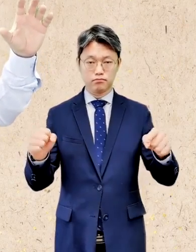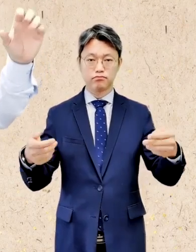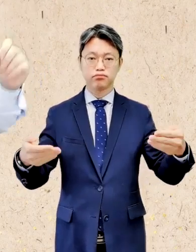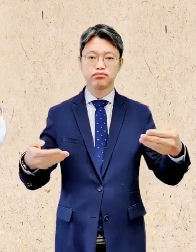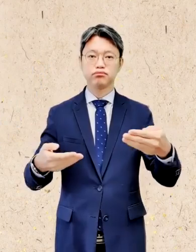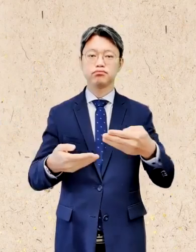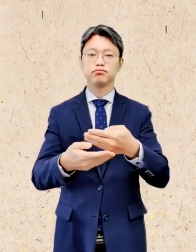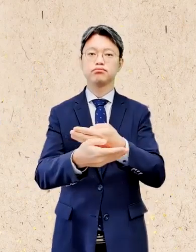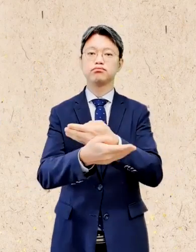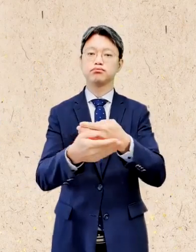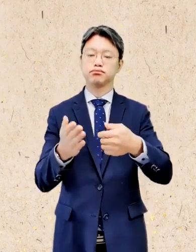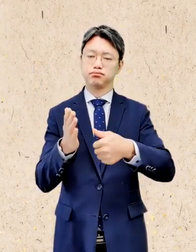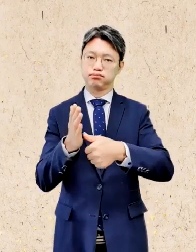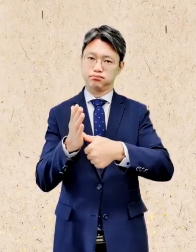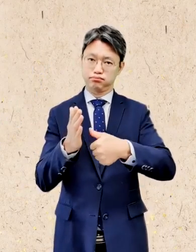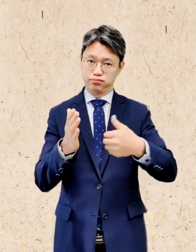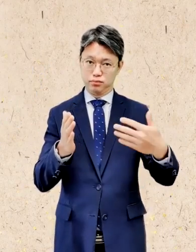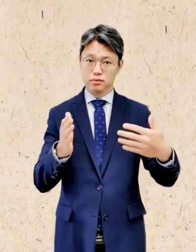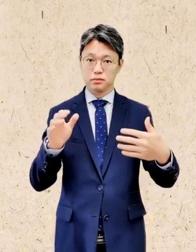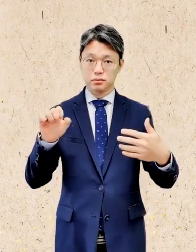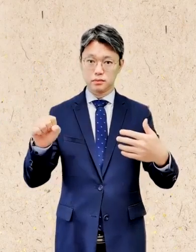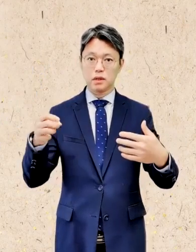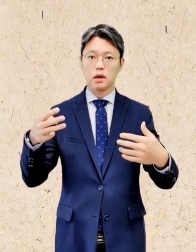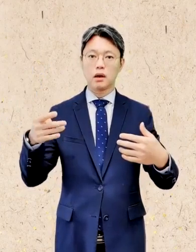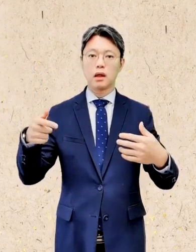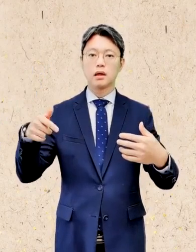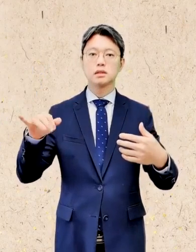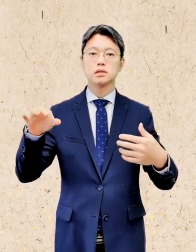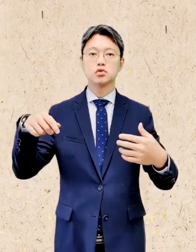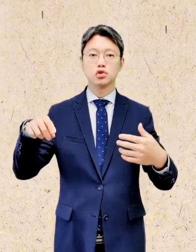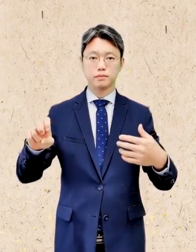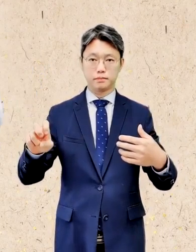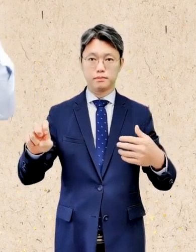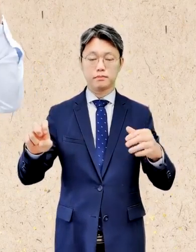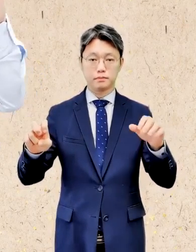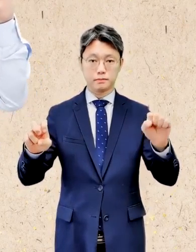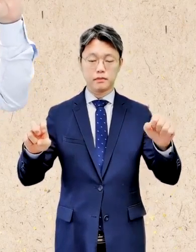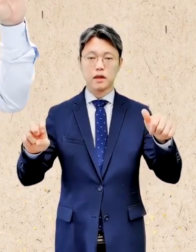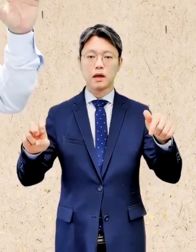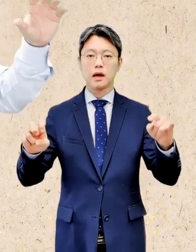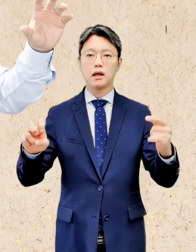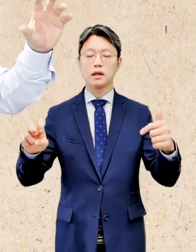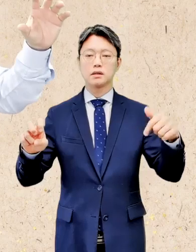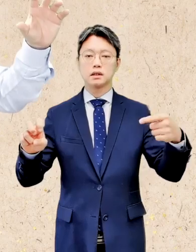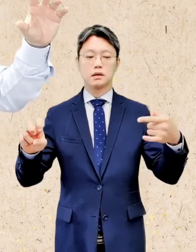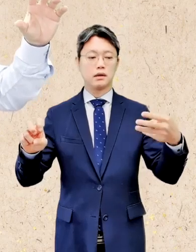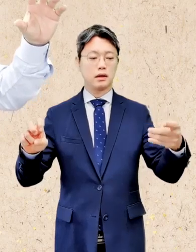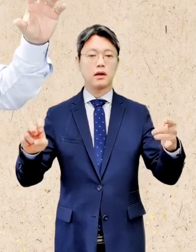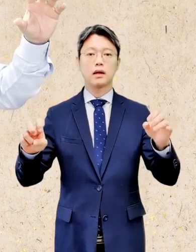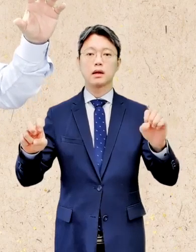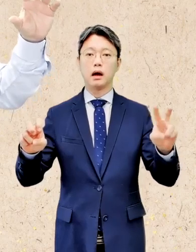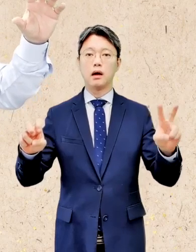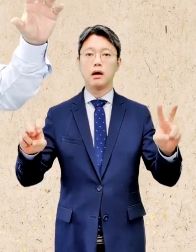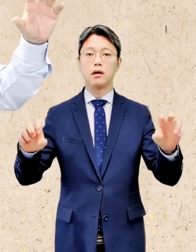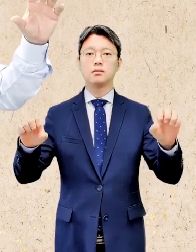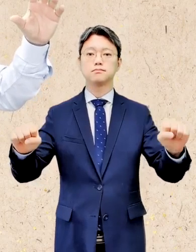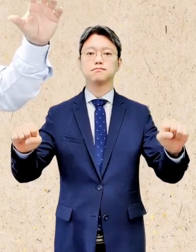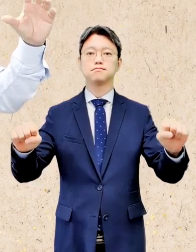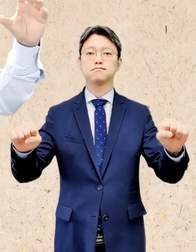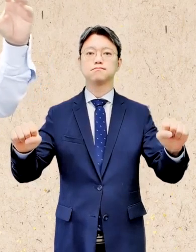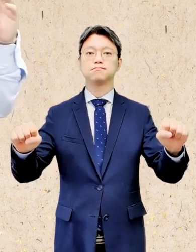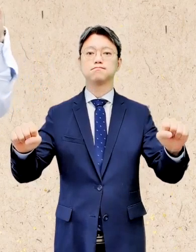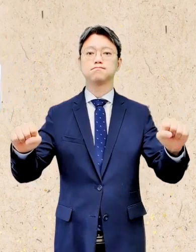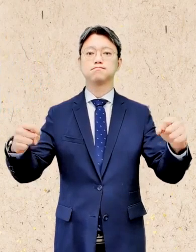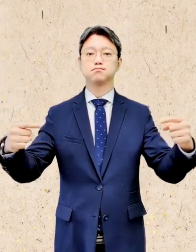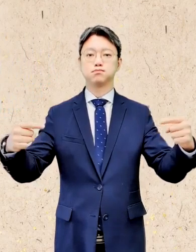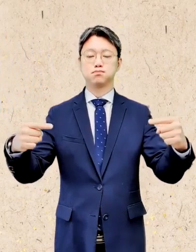받았습니다. 선박들이 고린도를 사이에 두고 레기움 항과 갱그레아 항에 정박하면 이 두 항구